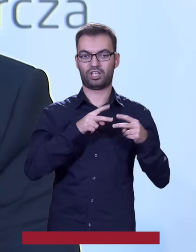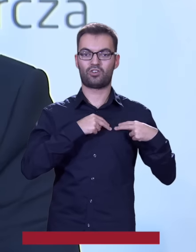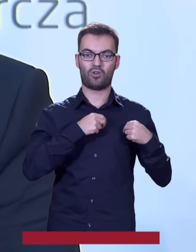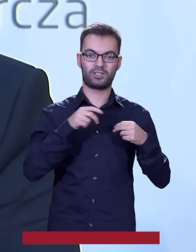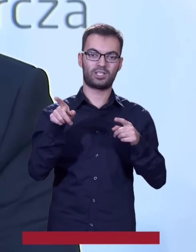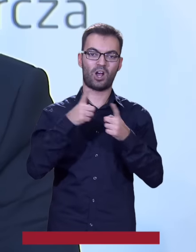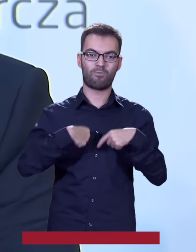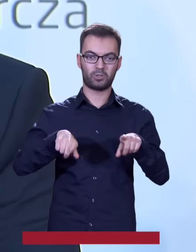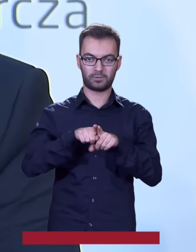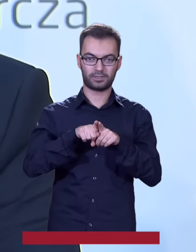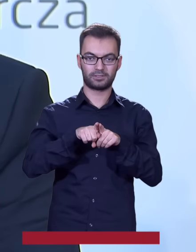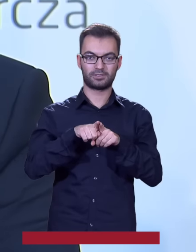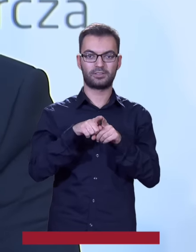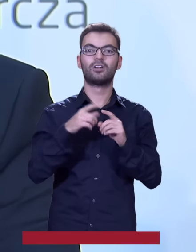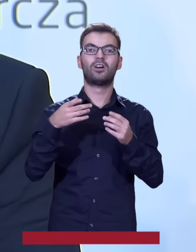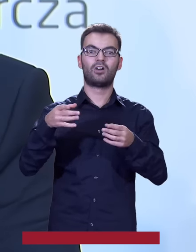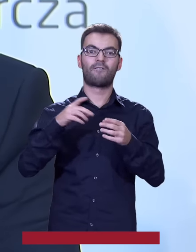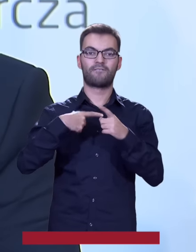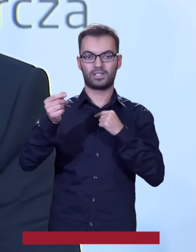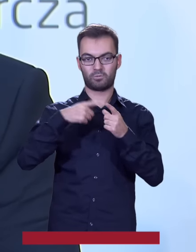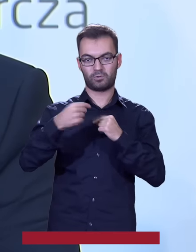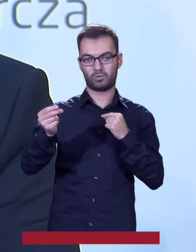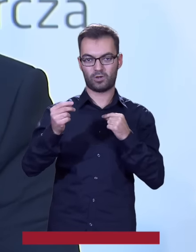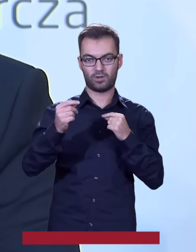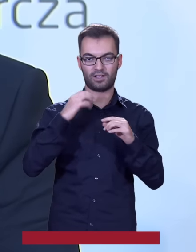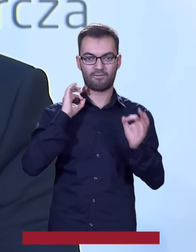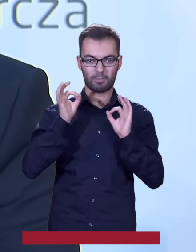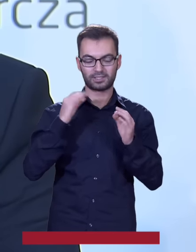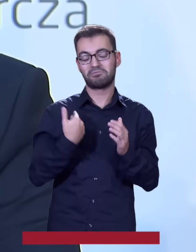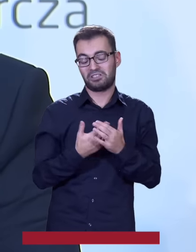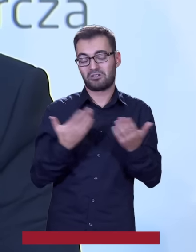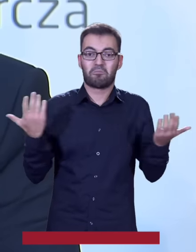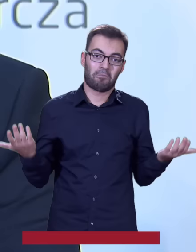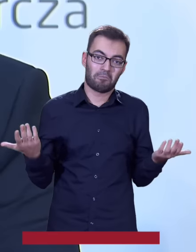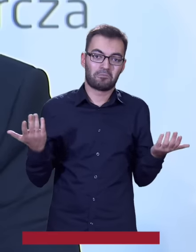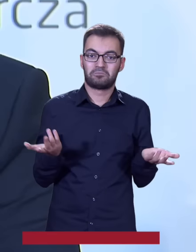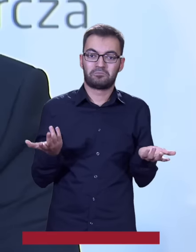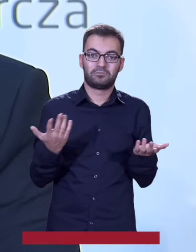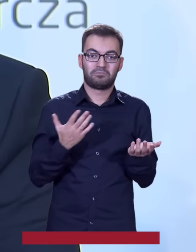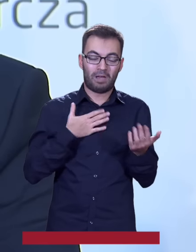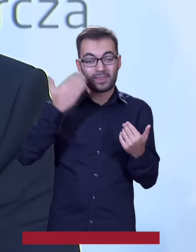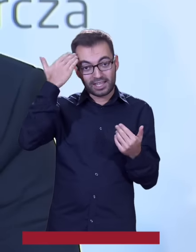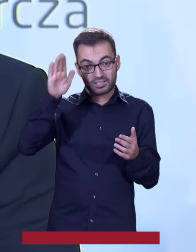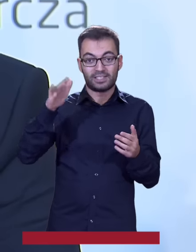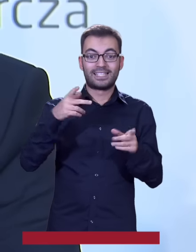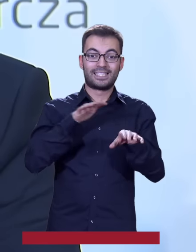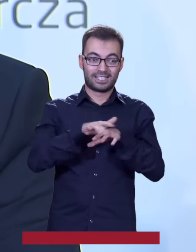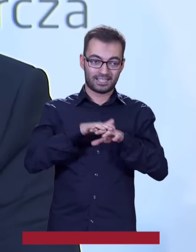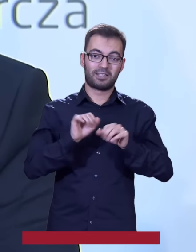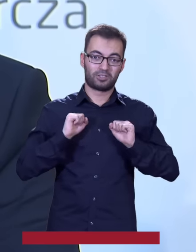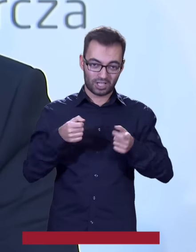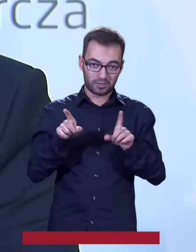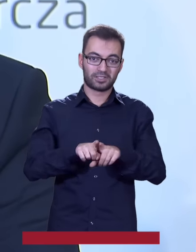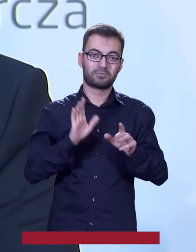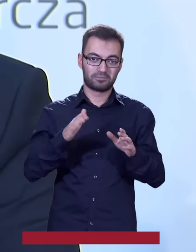obwodowe przesłały nam ten komunikat, w związku z czym mamy nadzieję, że system również zadziała